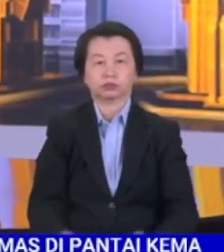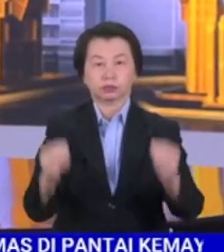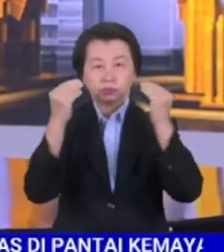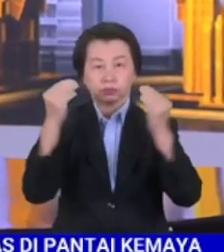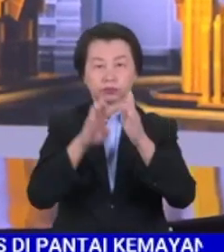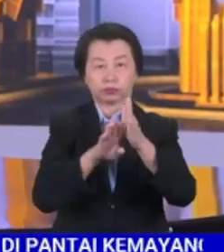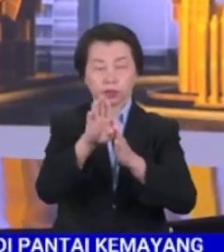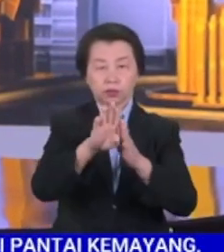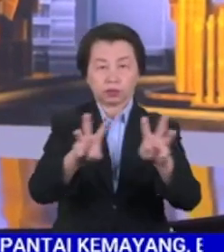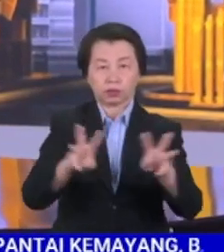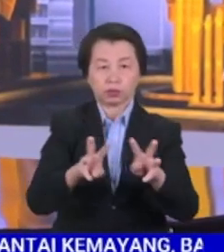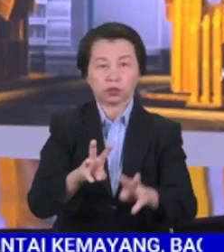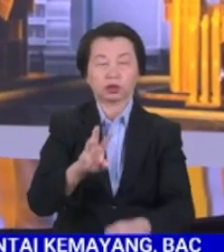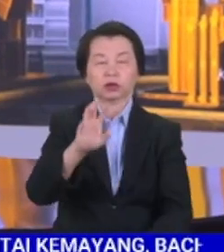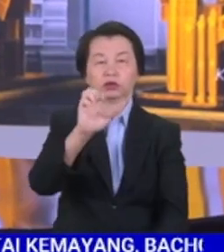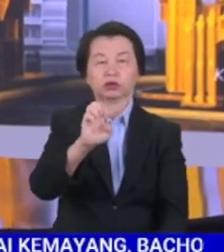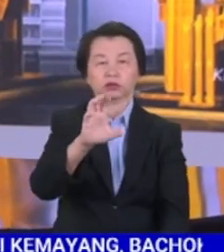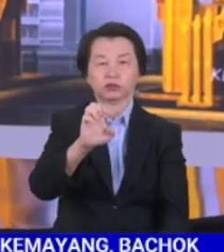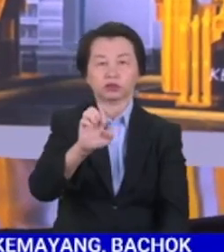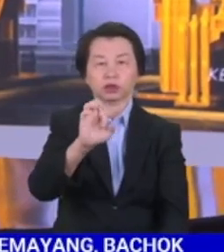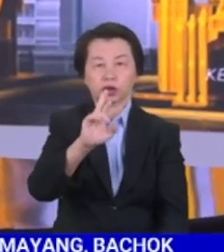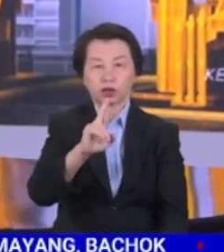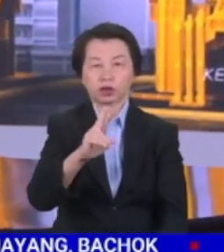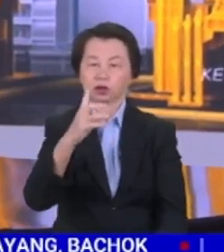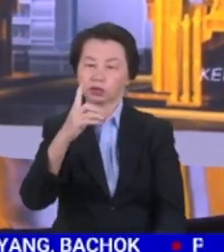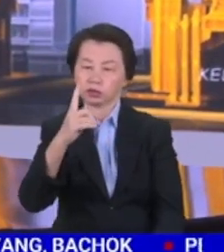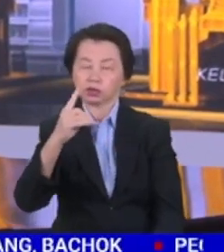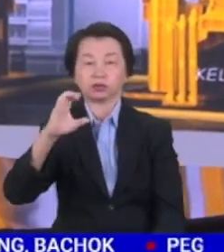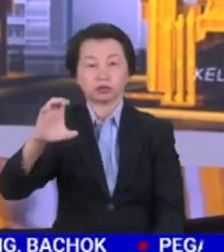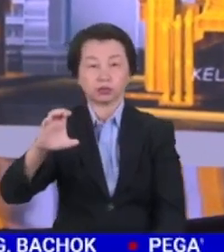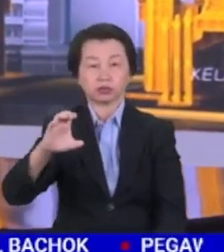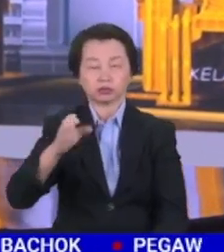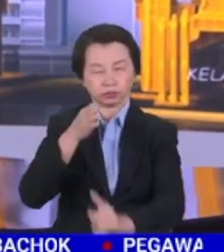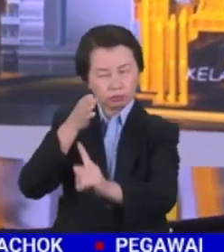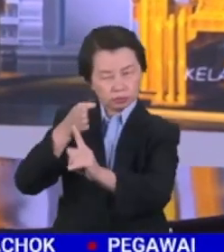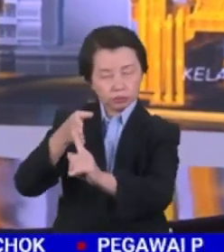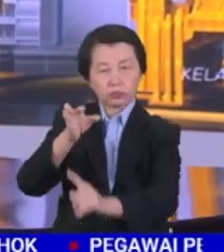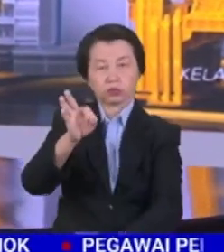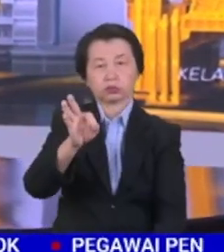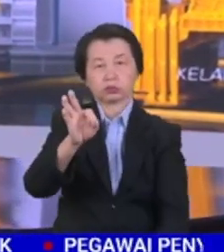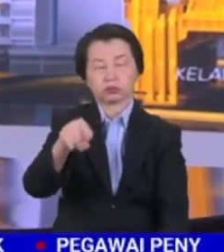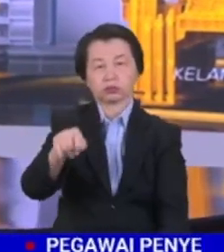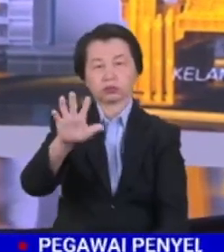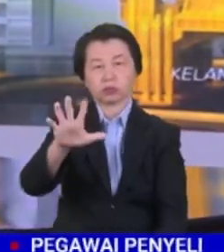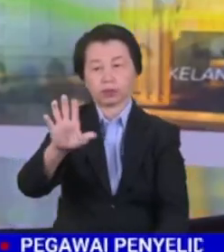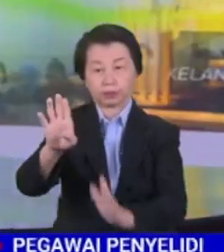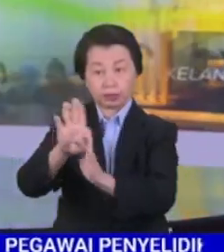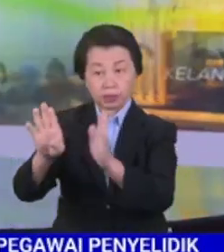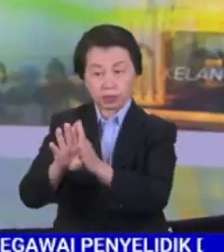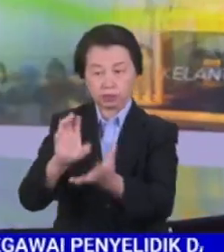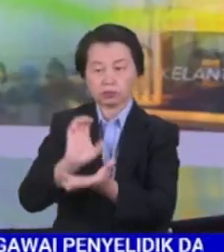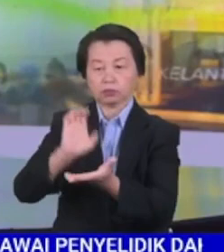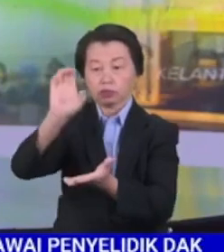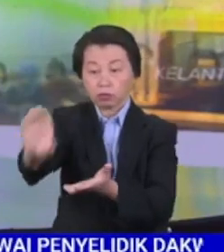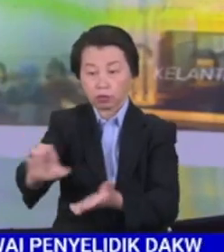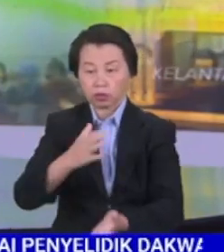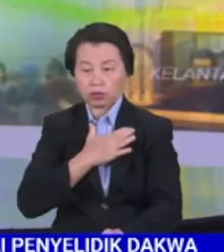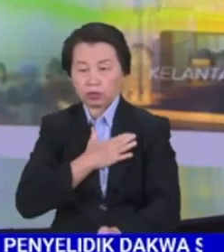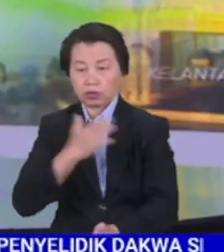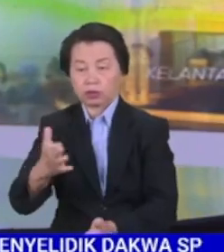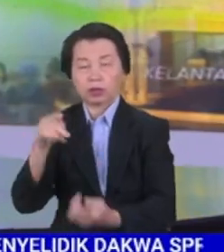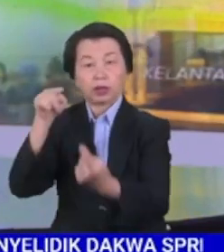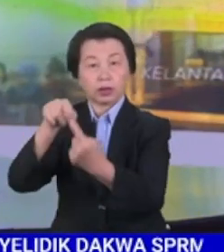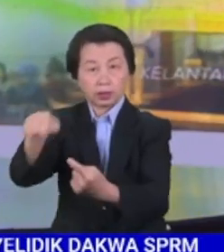Majlis Pembangunan Wilayah Pantai Timur ECERDC menyasarkan RM9.5 bilion pelaburan komited ke